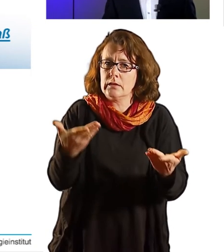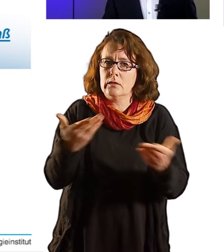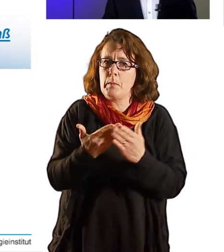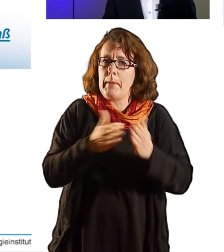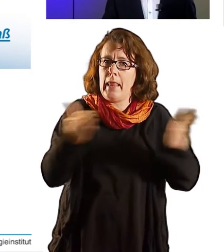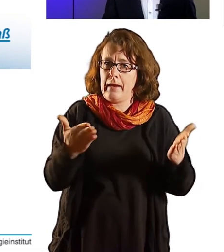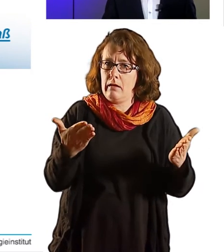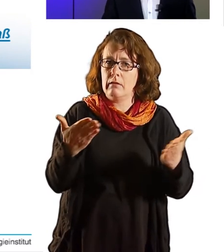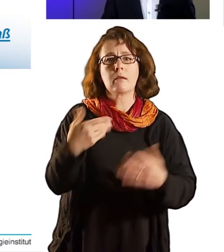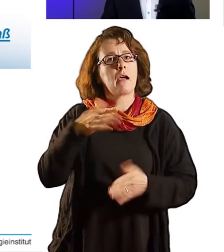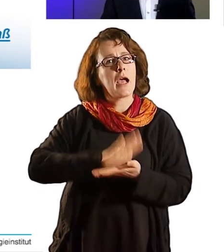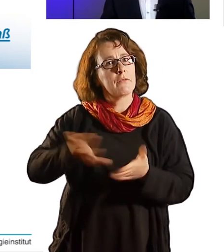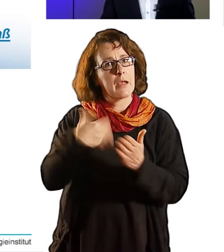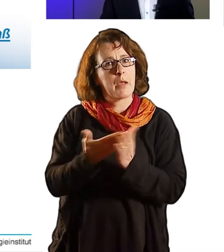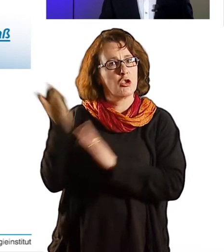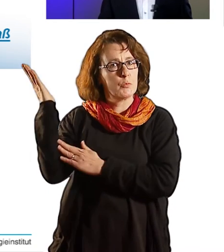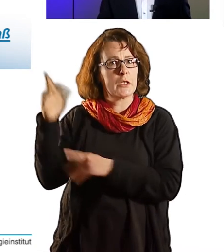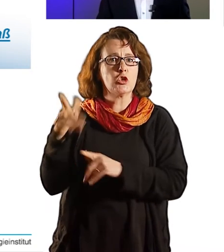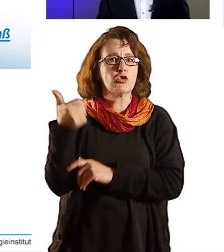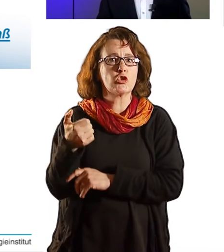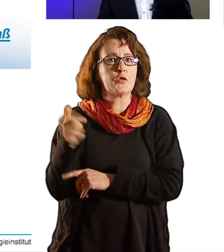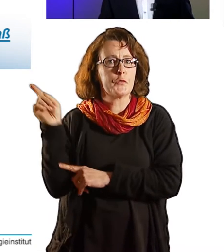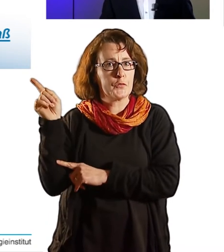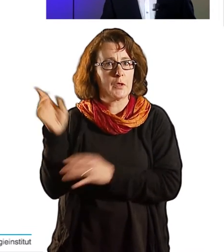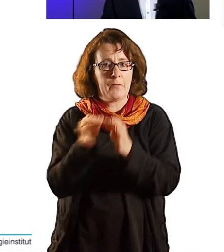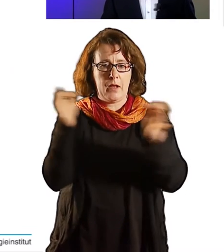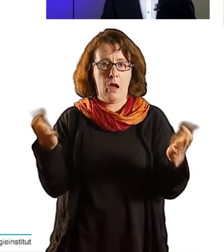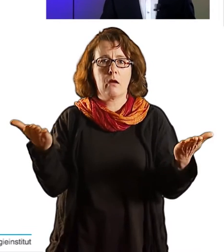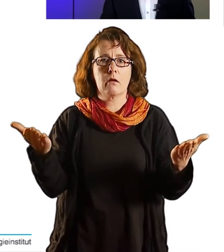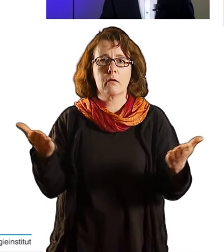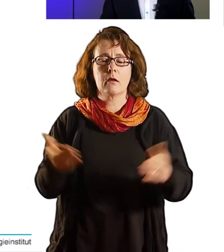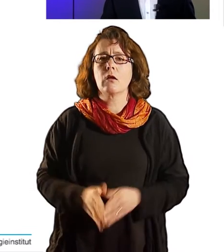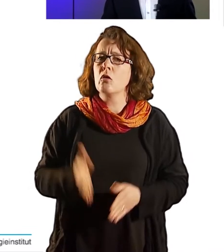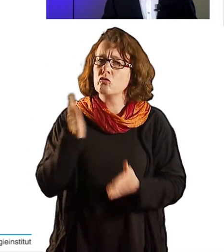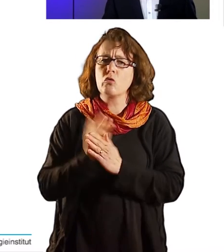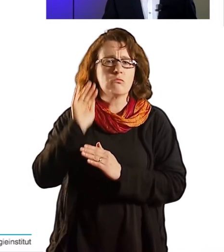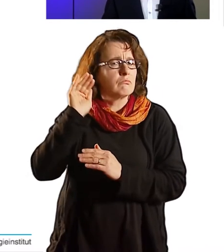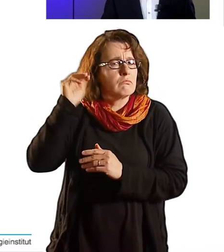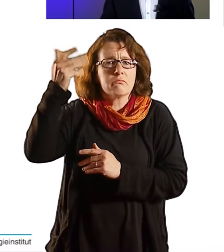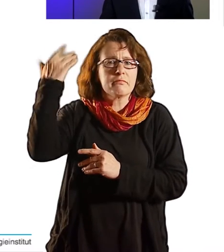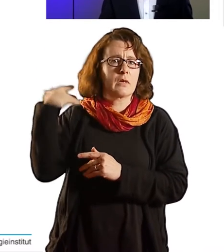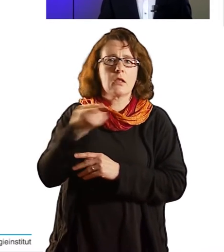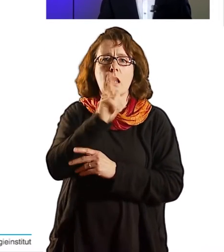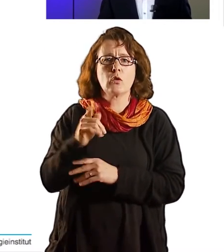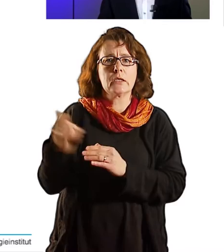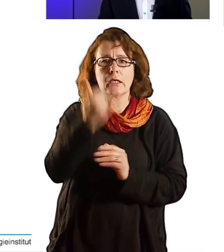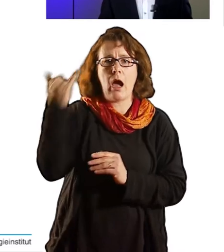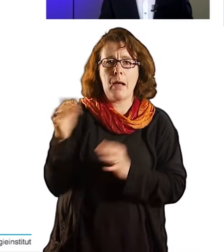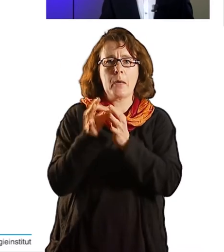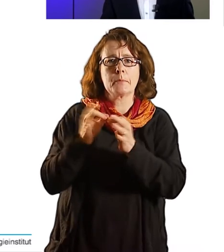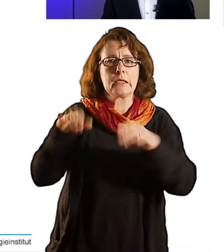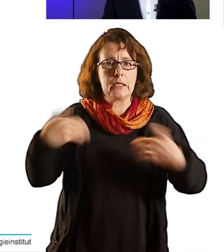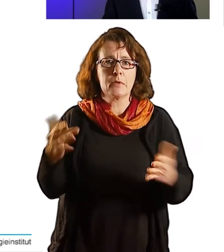passt. In diesem einfachen Beispiel die Länge des Stifts. Menschen messen seit tausenden Jahren, und zwar seit Handel und technische